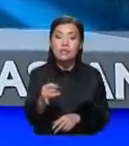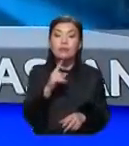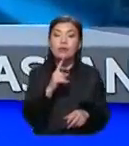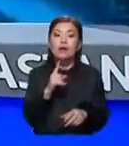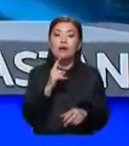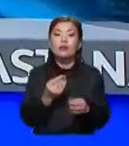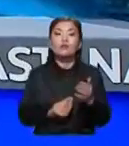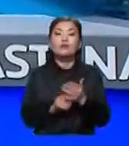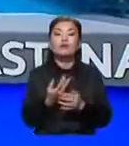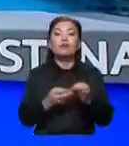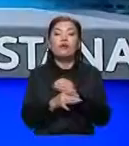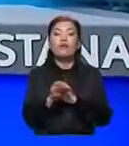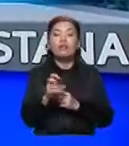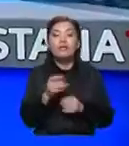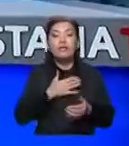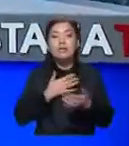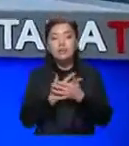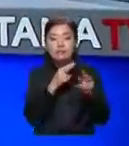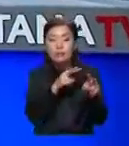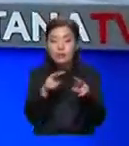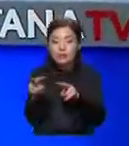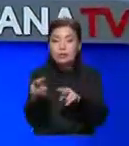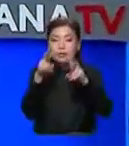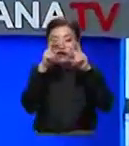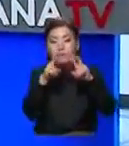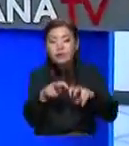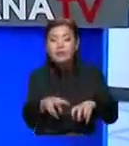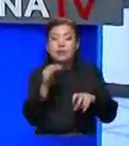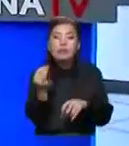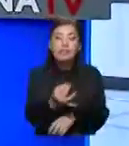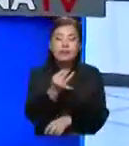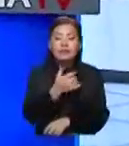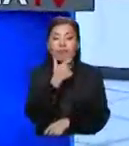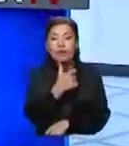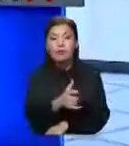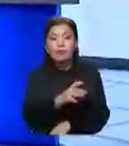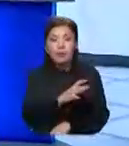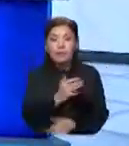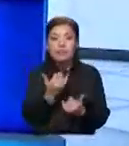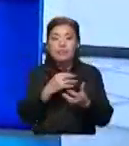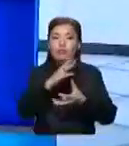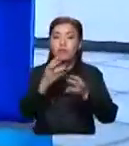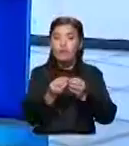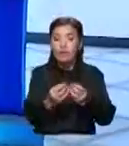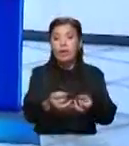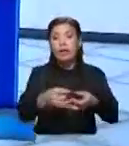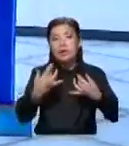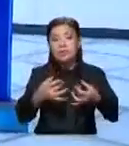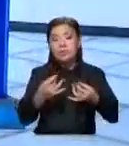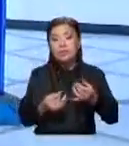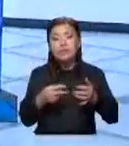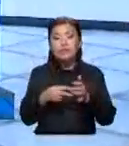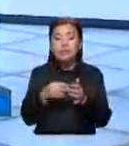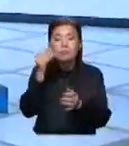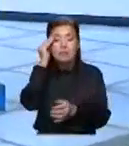лидеров двух стран активно следили зарубежные СМИ, различные иностранные издания и эксперты в течение всего дня давали оценку тем или